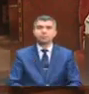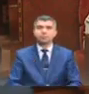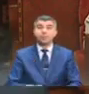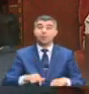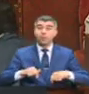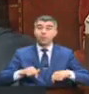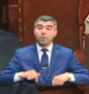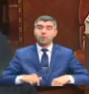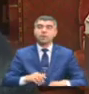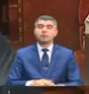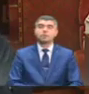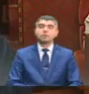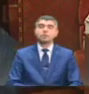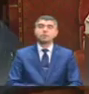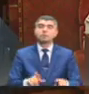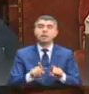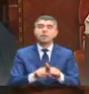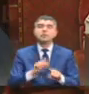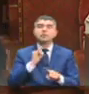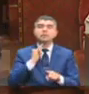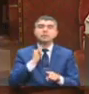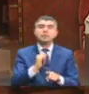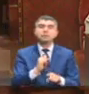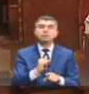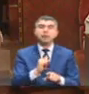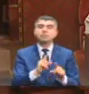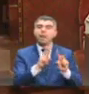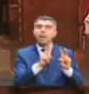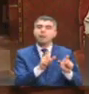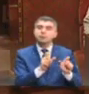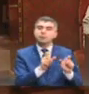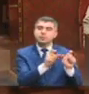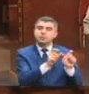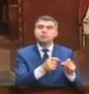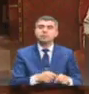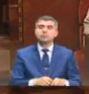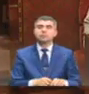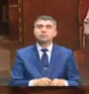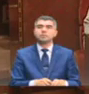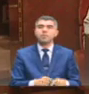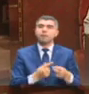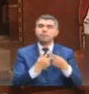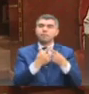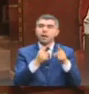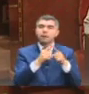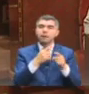الوزارة تحرص دائما على تأطير إداري وتربوي